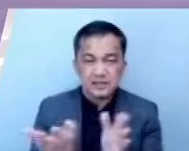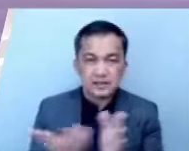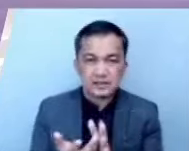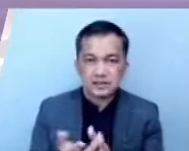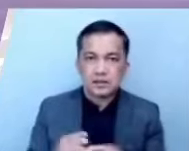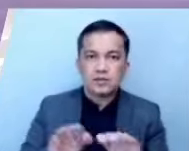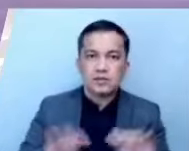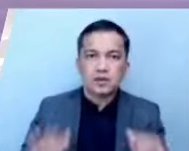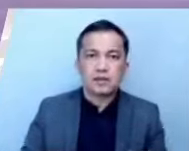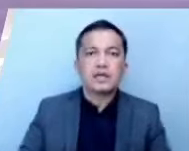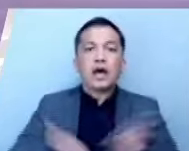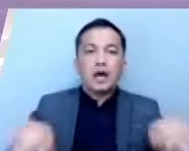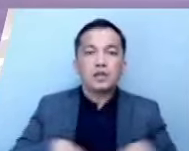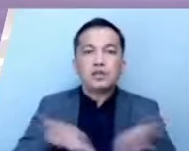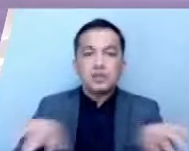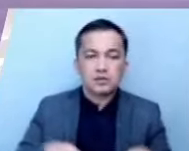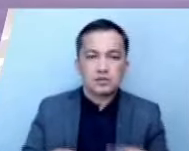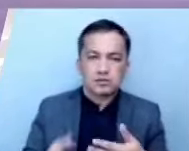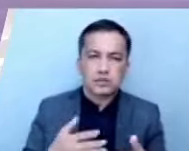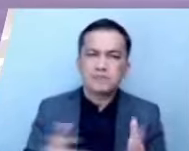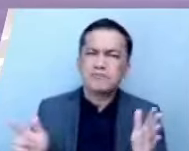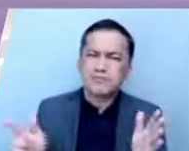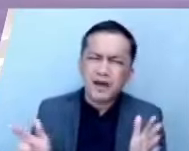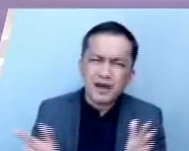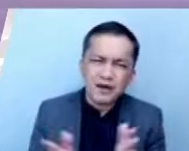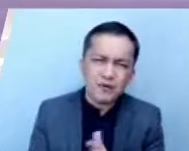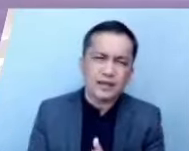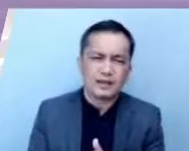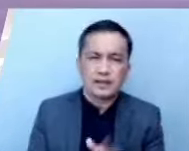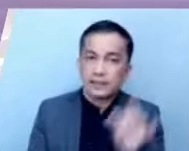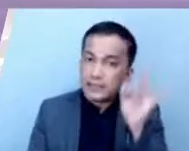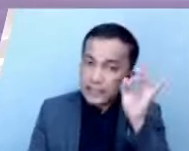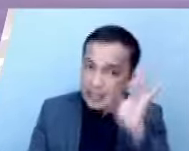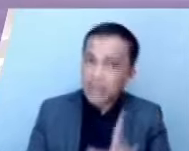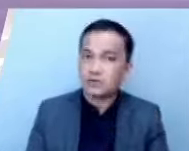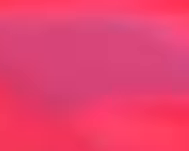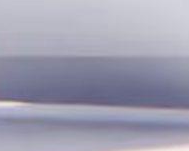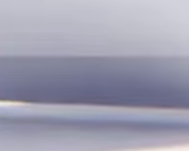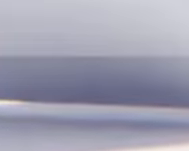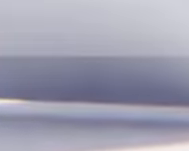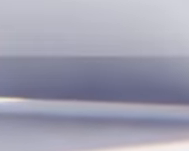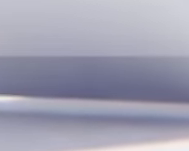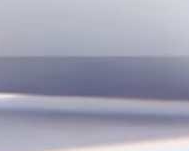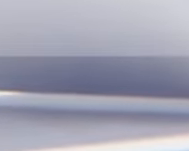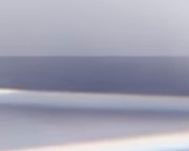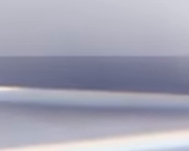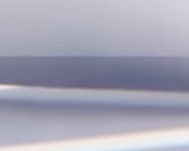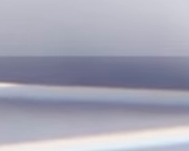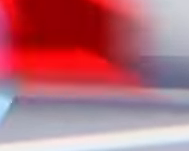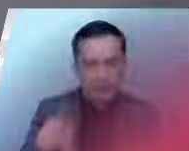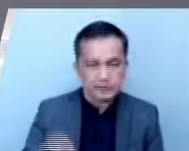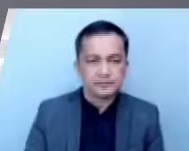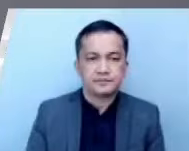nagtatampisaw na kahit bawal at delikado. Yan ang tinutukan ni JP Soriano.